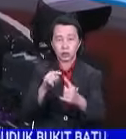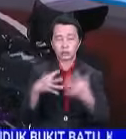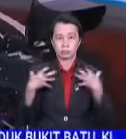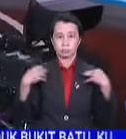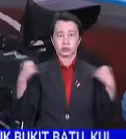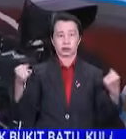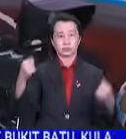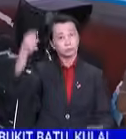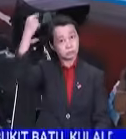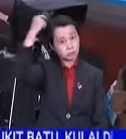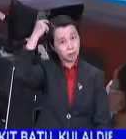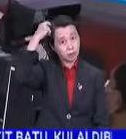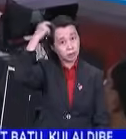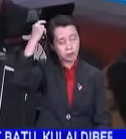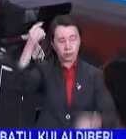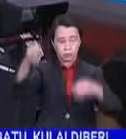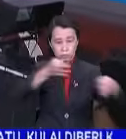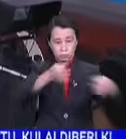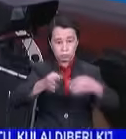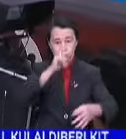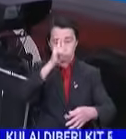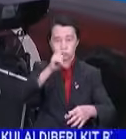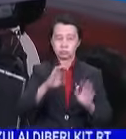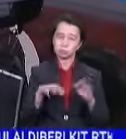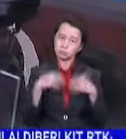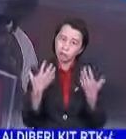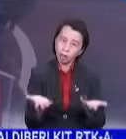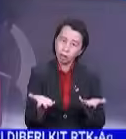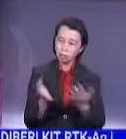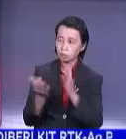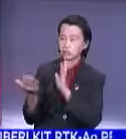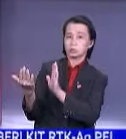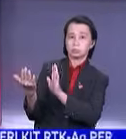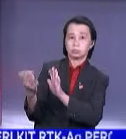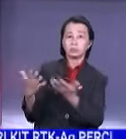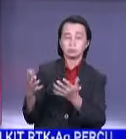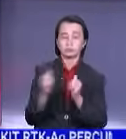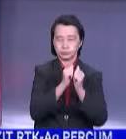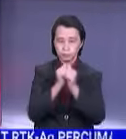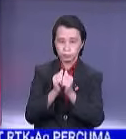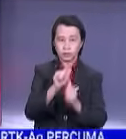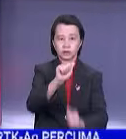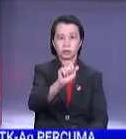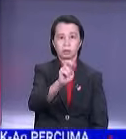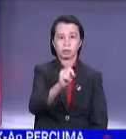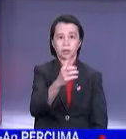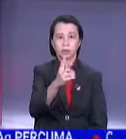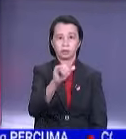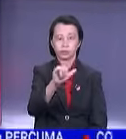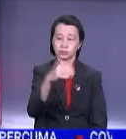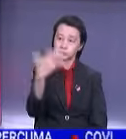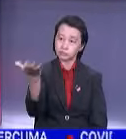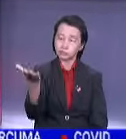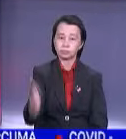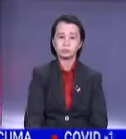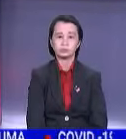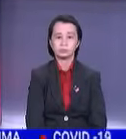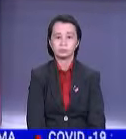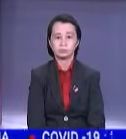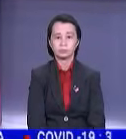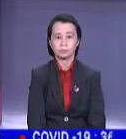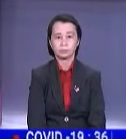kesehatan mental Yakub as a Guilty dan bagaimana mencapainya kita bersama ng Reza Rahadian